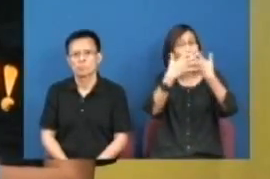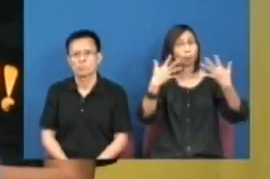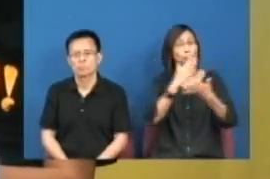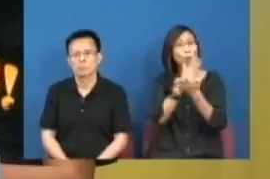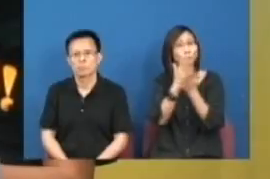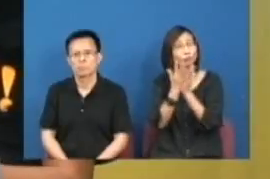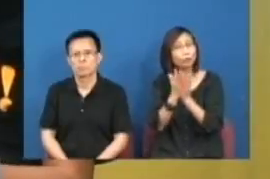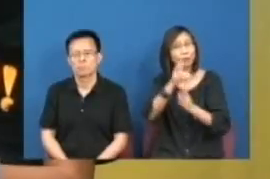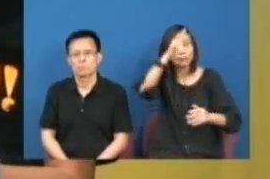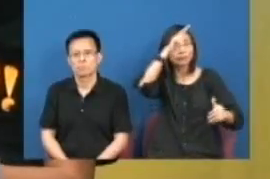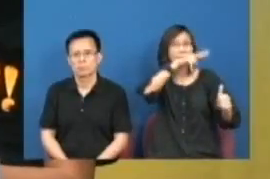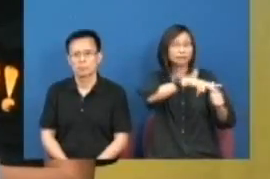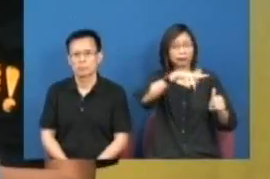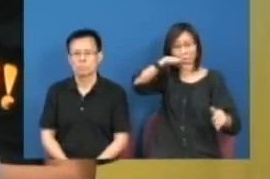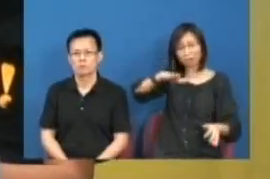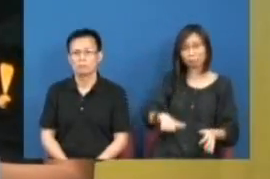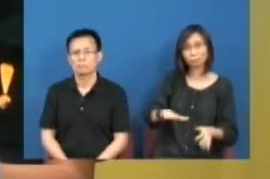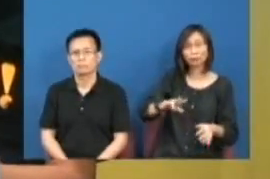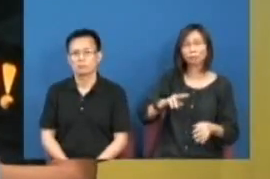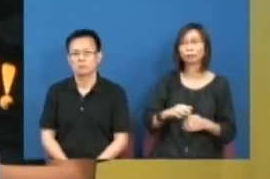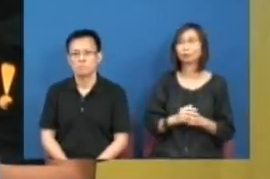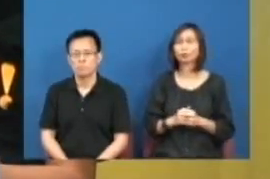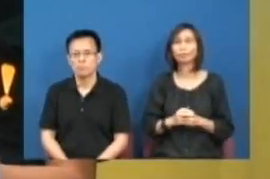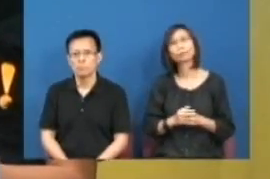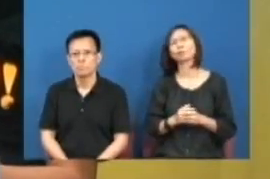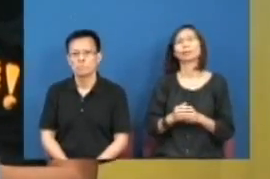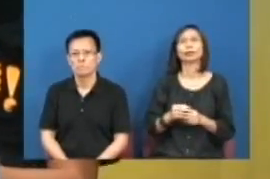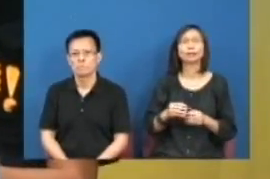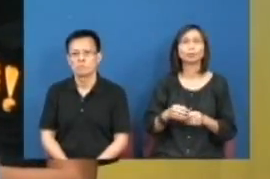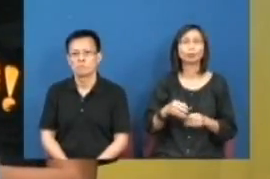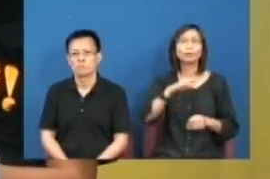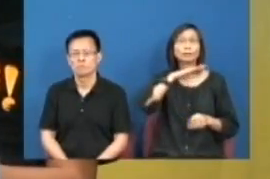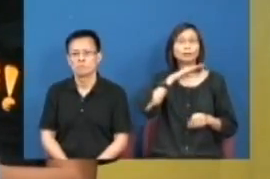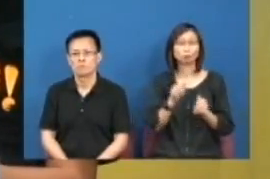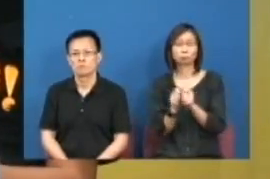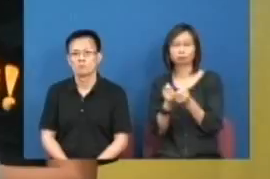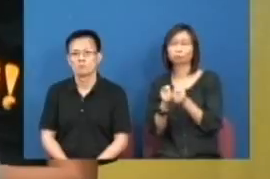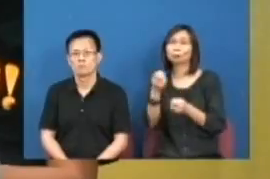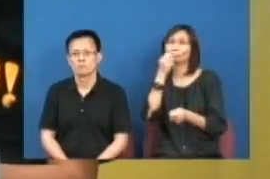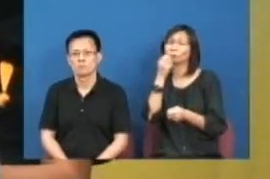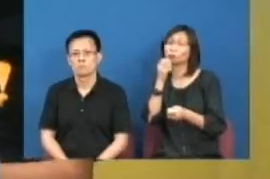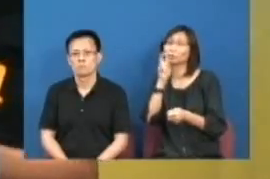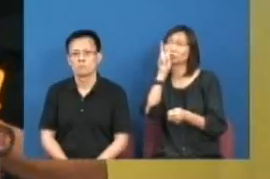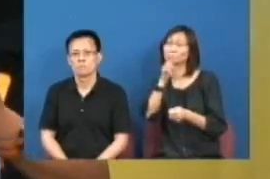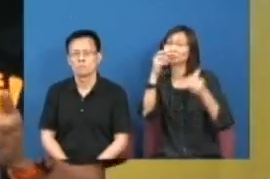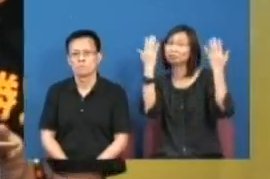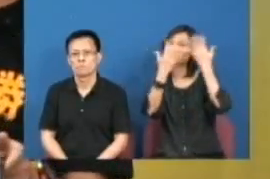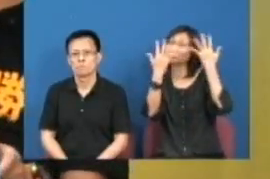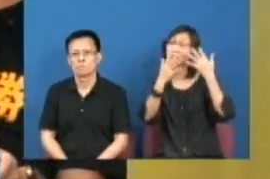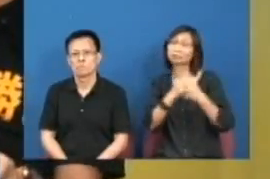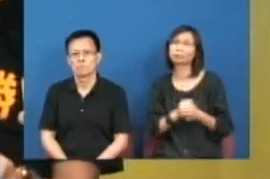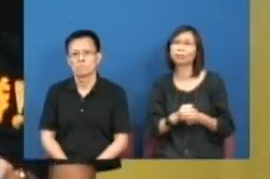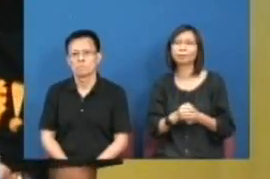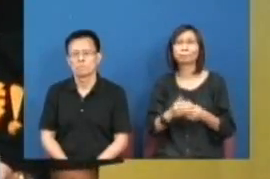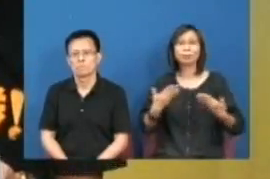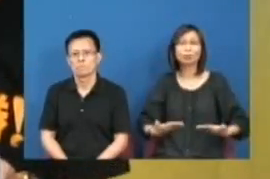係你話係低俗化又好啊，無論我哋講食住花生等睇戲啊，又或者係即係啱今日喺網上面咧，